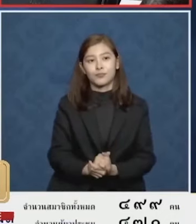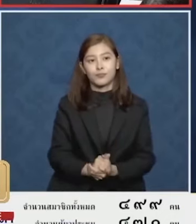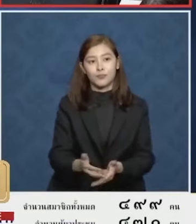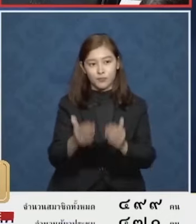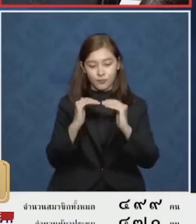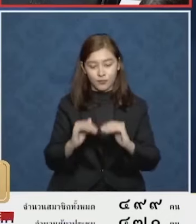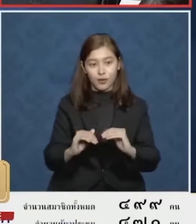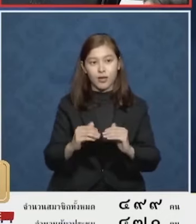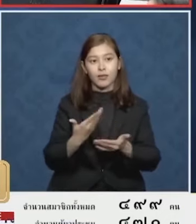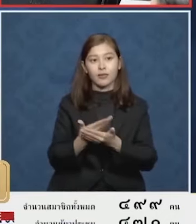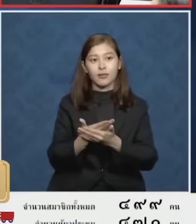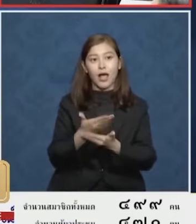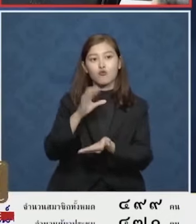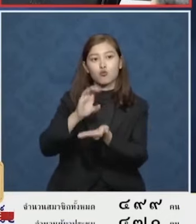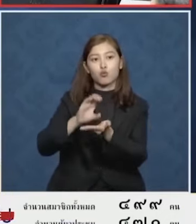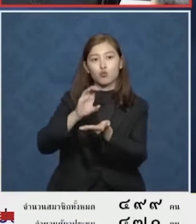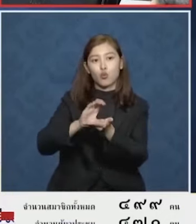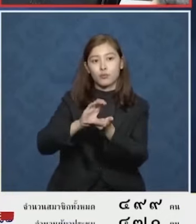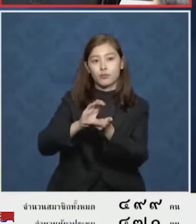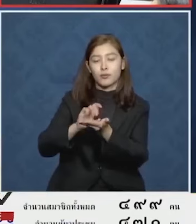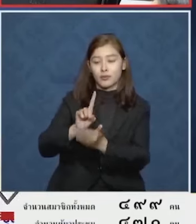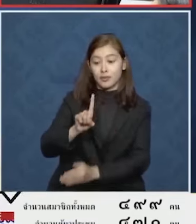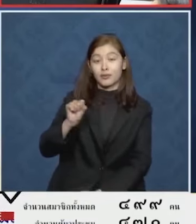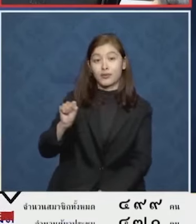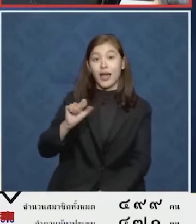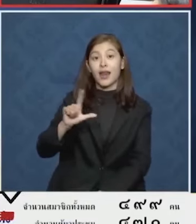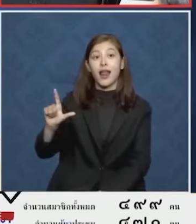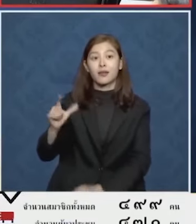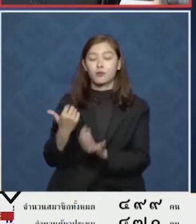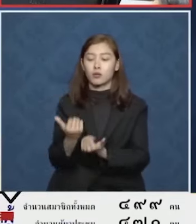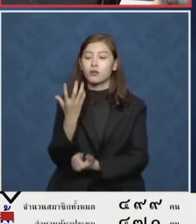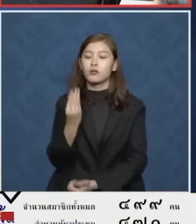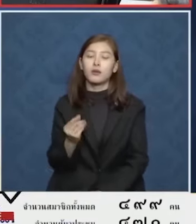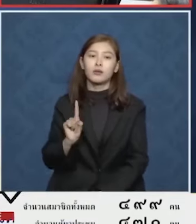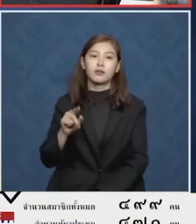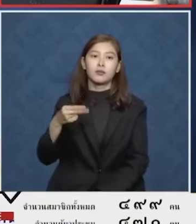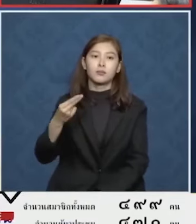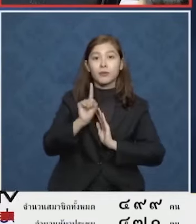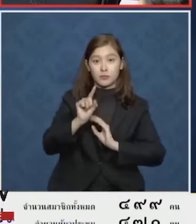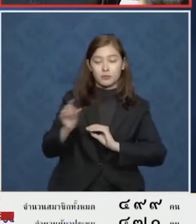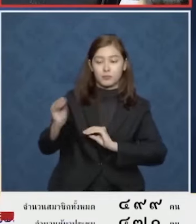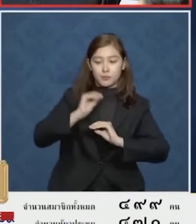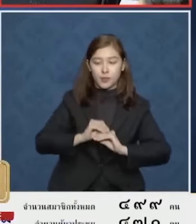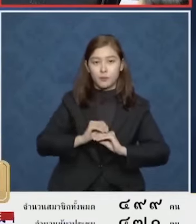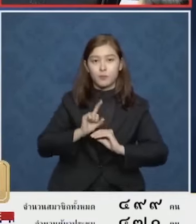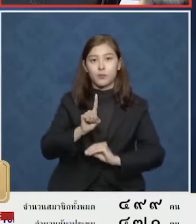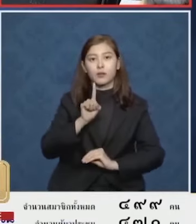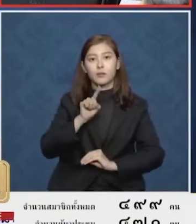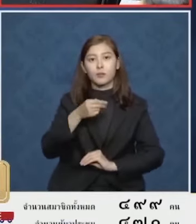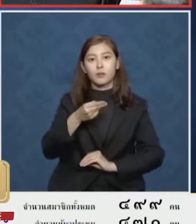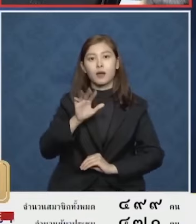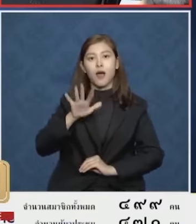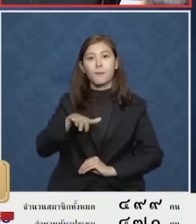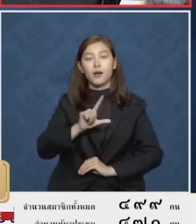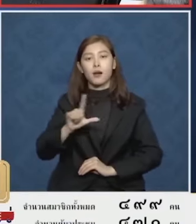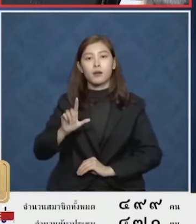ลดกระหน่ำ Summer Sale ค่ะจากที่โฆษณาไว้100,000 ล้านบาทเหลือเพียง 15,000 ล้านบาทเท่านั้นเองก็ชัดเจนว่ายังคงไม่ส